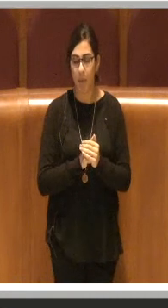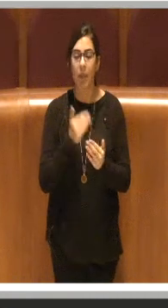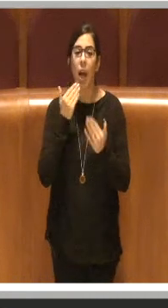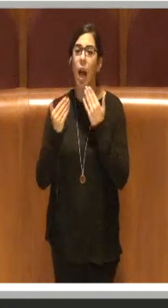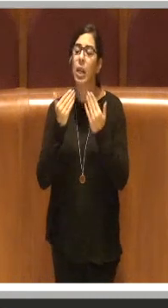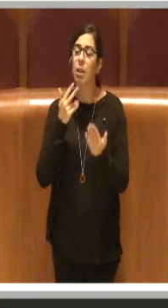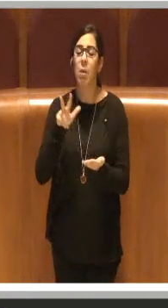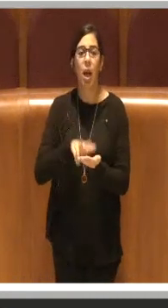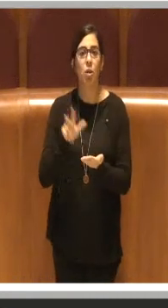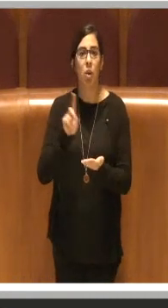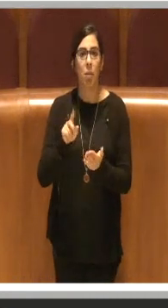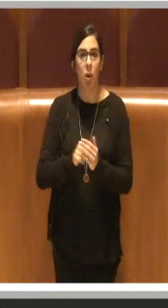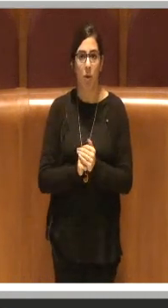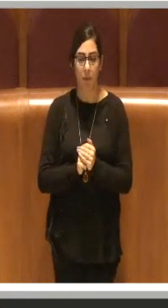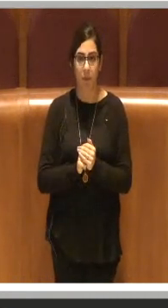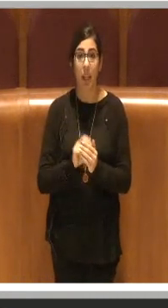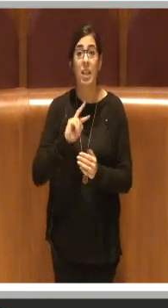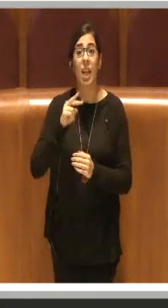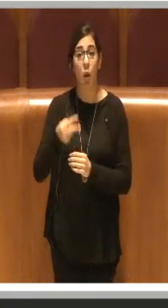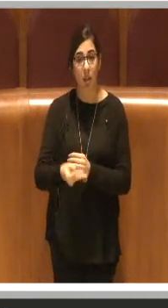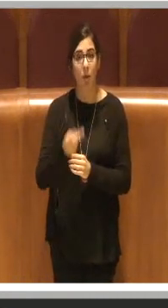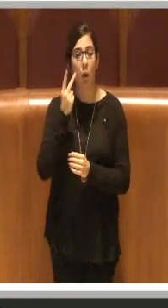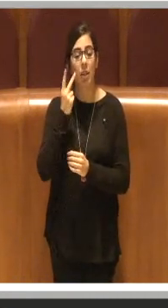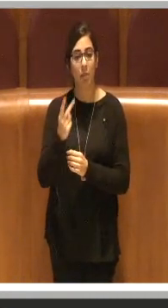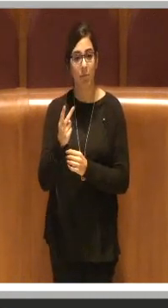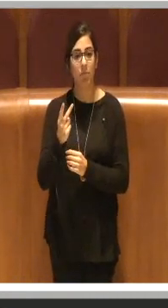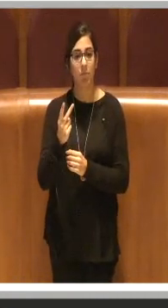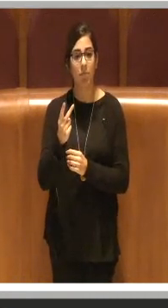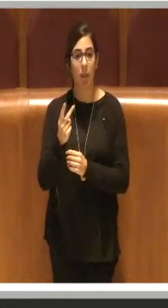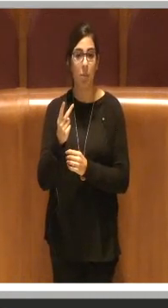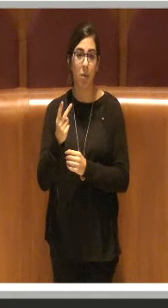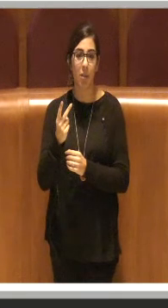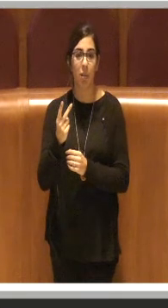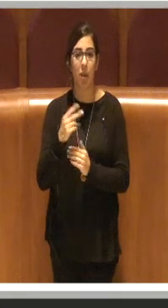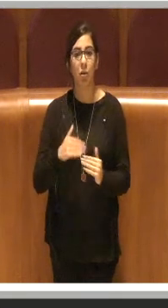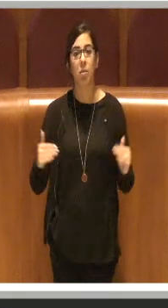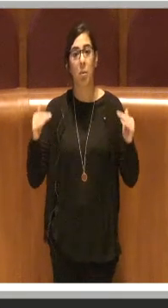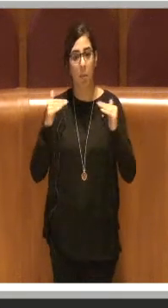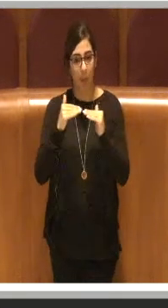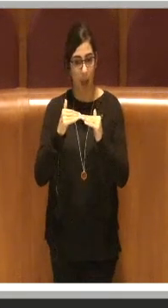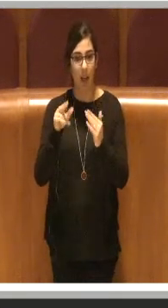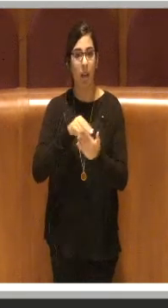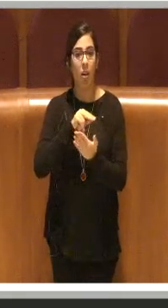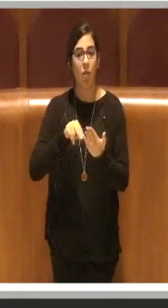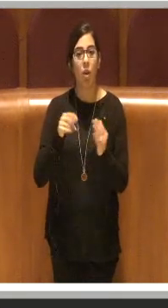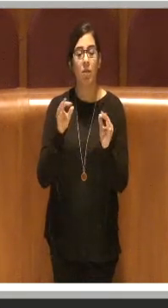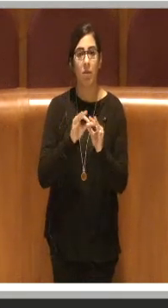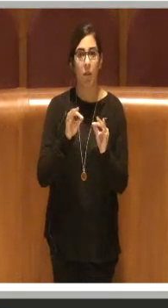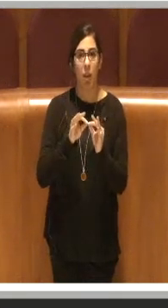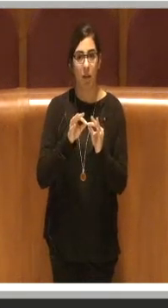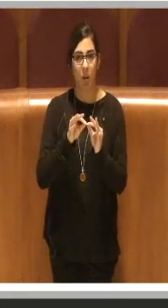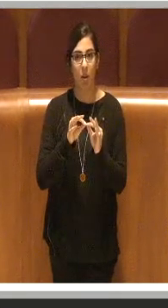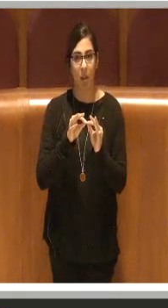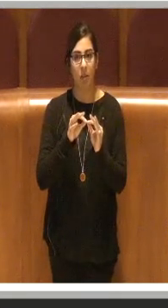non approva. Per la seconda volta si verifica una situazione di parità tra voti favorevoli e voti